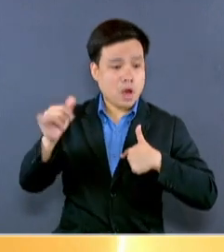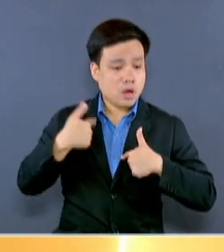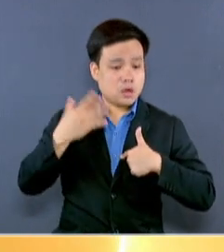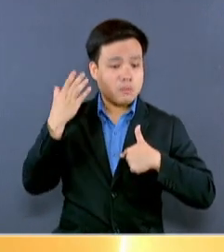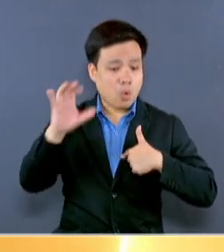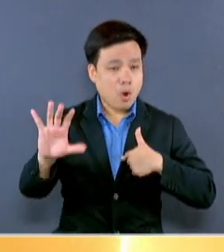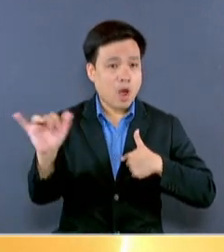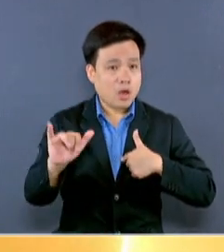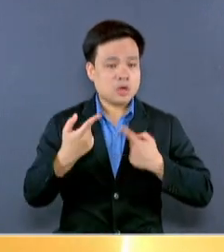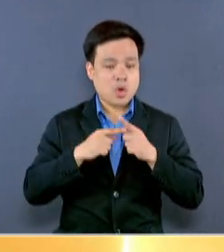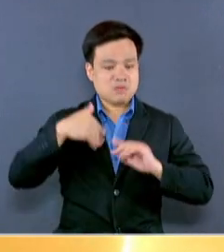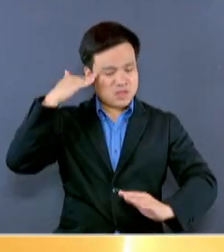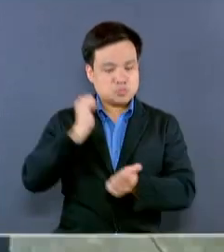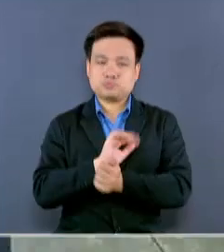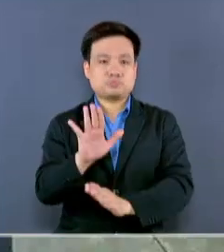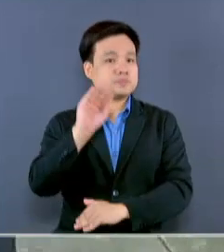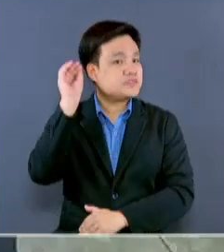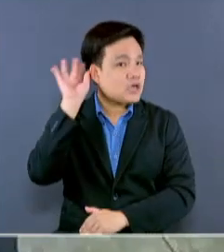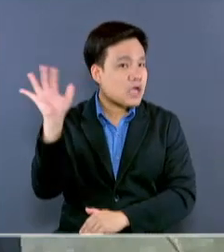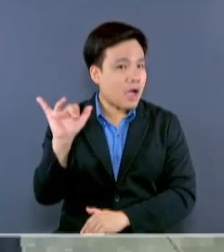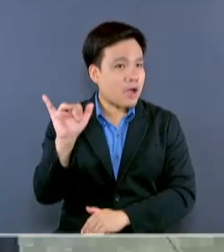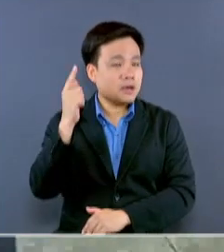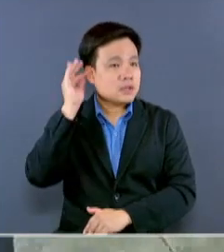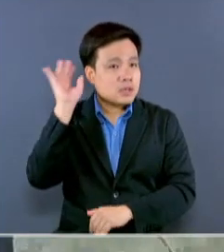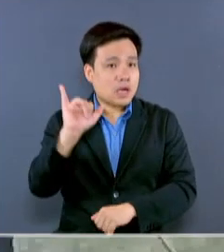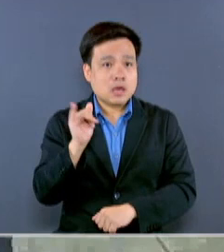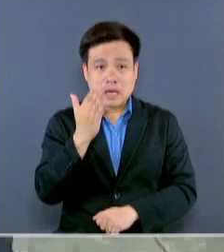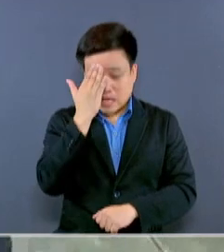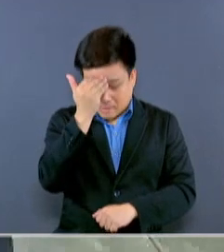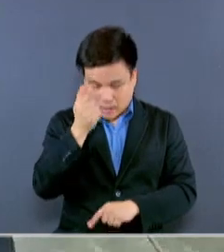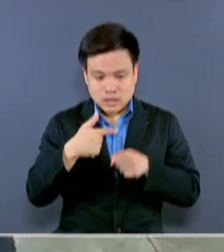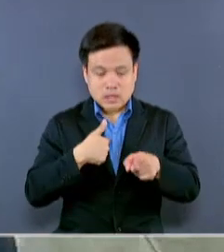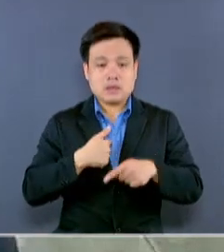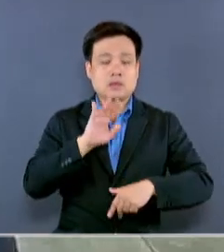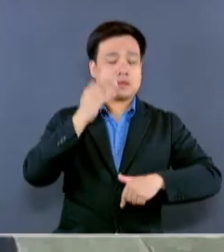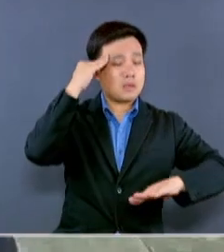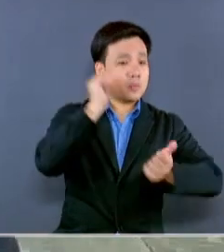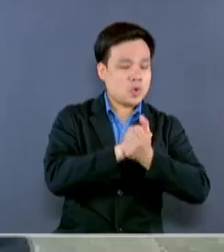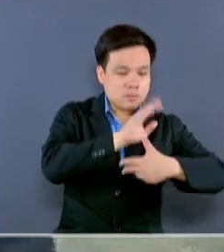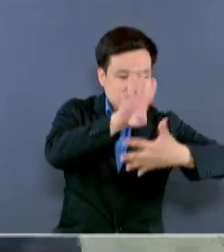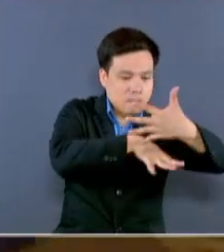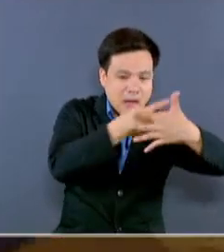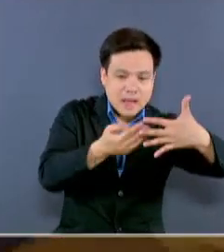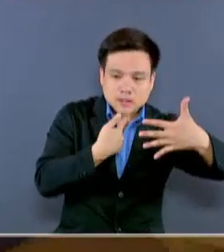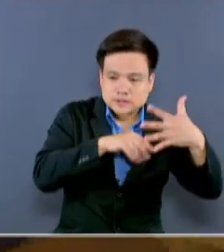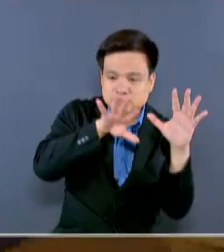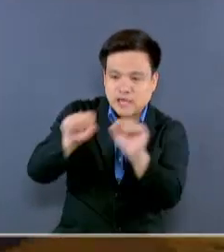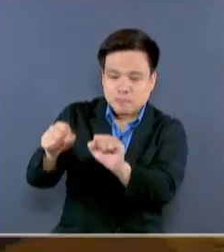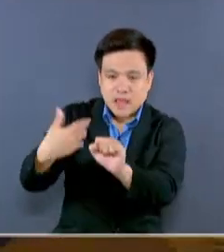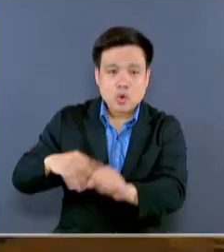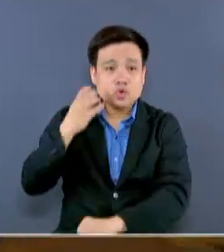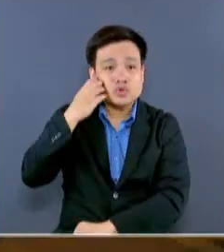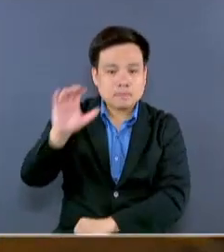ตำรวจสพวังสภบอกไม่ปักใจเชื่อในคำให้การเพราะหลังจากวางแผนจับกุมก็อย่างที่เราเล่าให้ท่านผู้ชมฟังไปเพราะตรวจในมือ